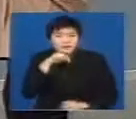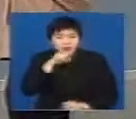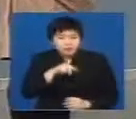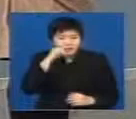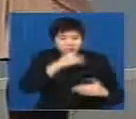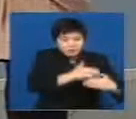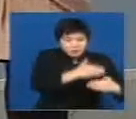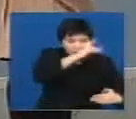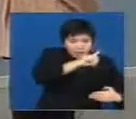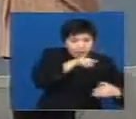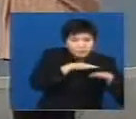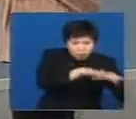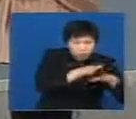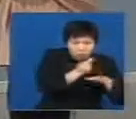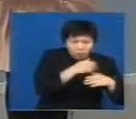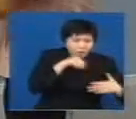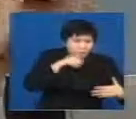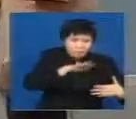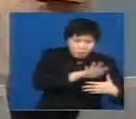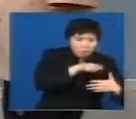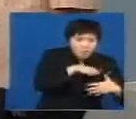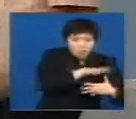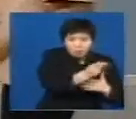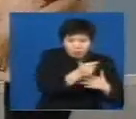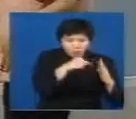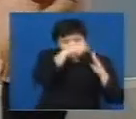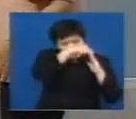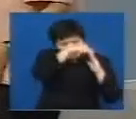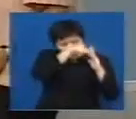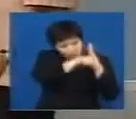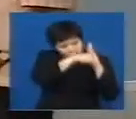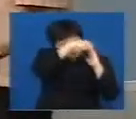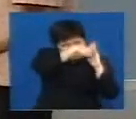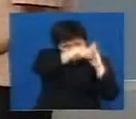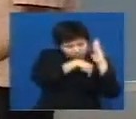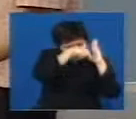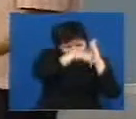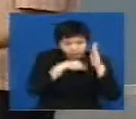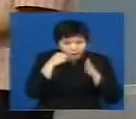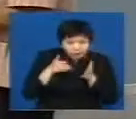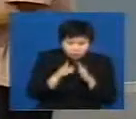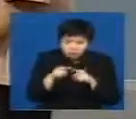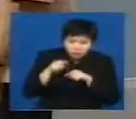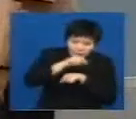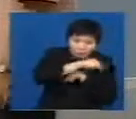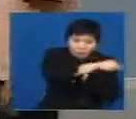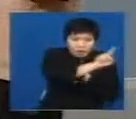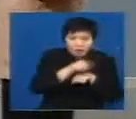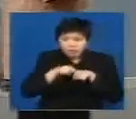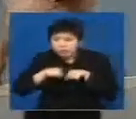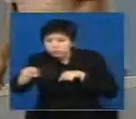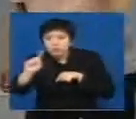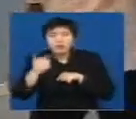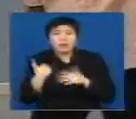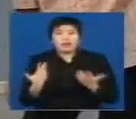ไหนไหลเร็วไหลช้าไหลแรงนะเข้าคลองไหนไปออกคลองไหนนะฮะคำนองนั้นนะฮะ แต่ว่าเราจะเตือน